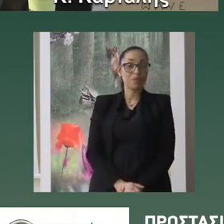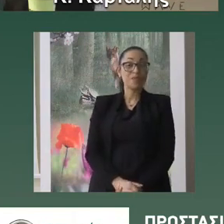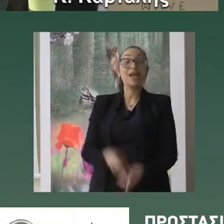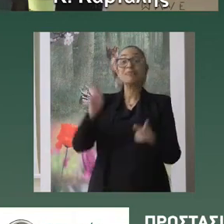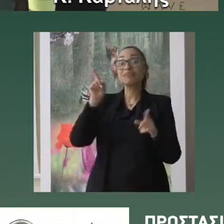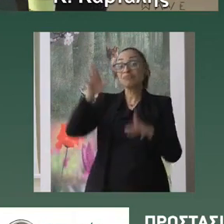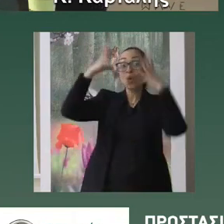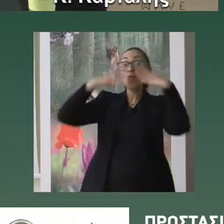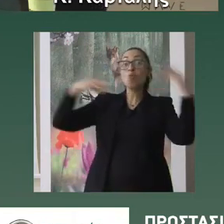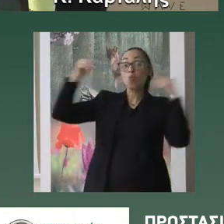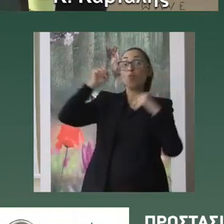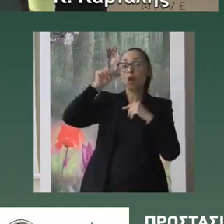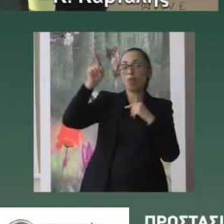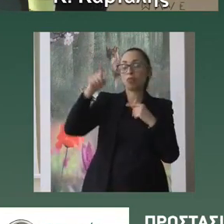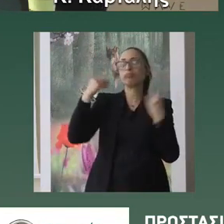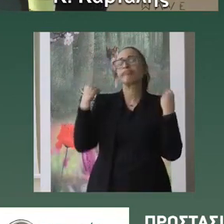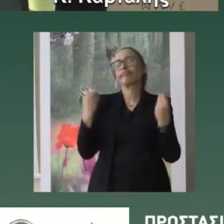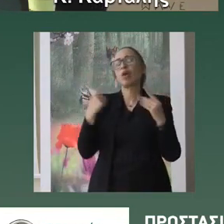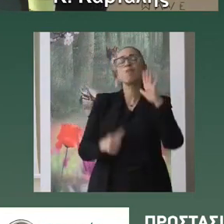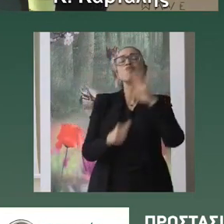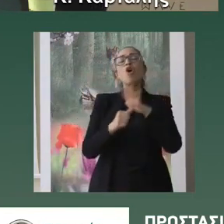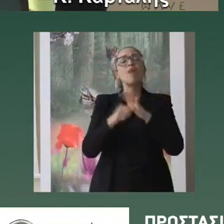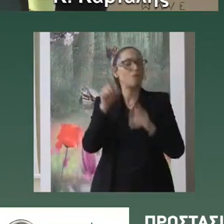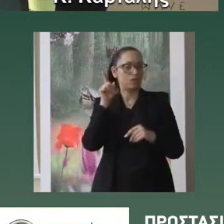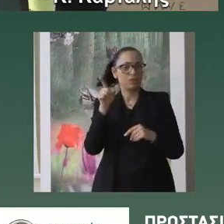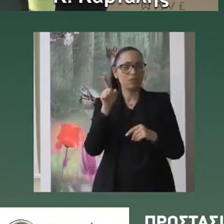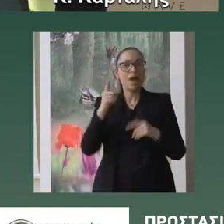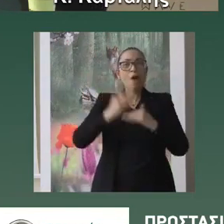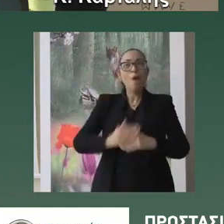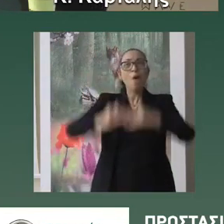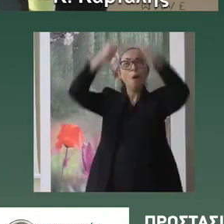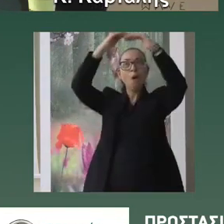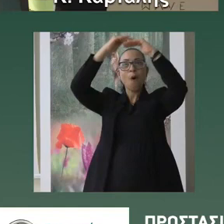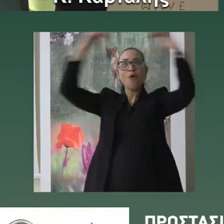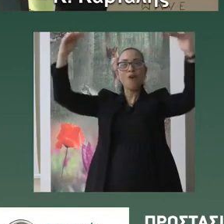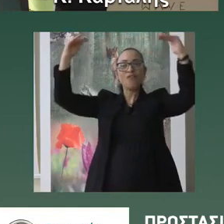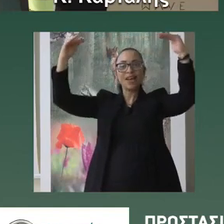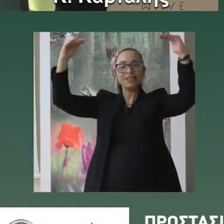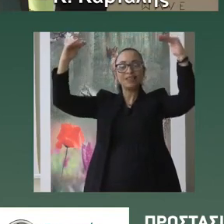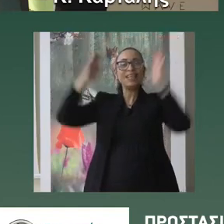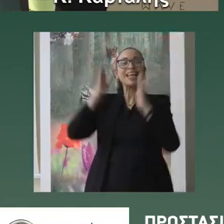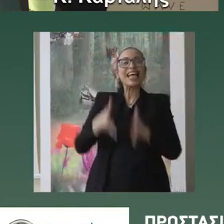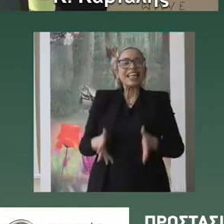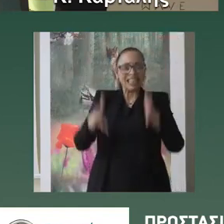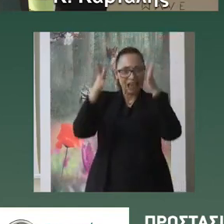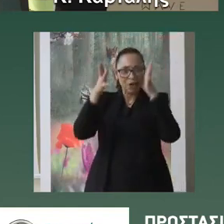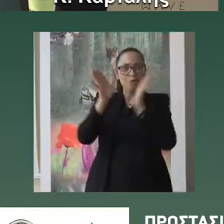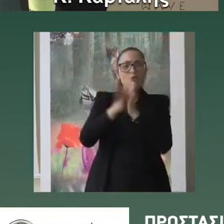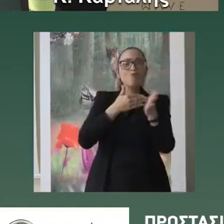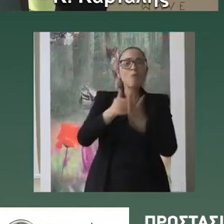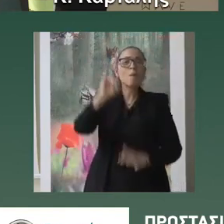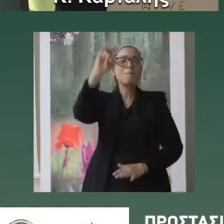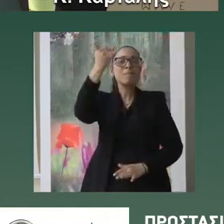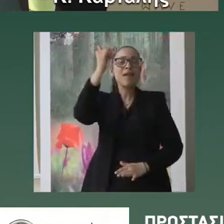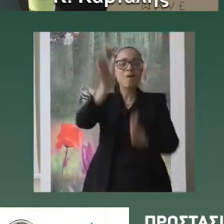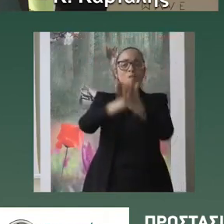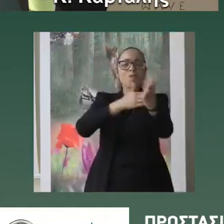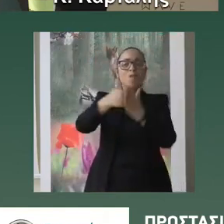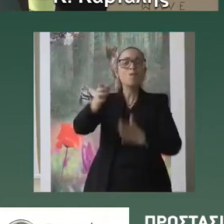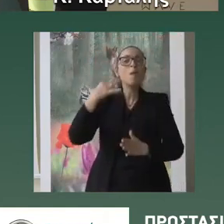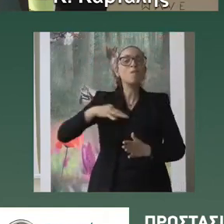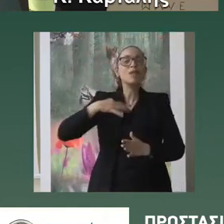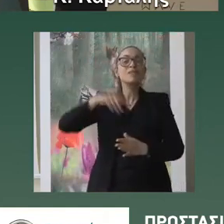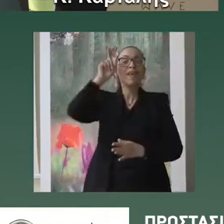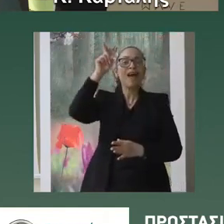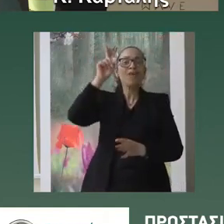Στο Άμστερνταμ, αυτό είναι ένα πάρα πολύ ωραίο έργο, κάνουν τις οροφές των κτηρίων μπλε και πράσινες. Δηλαδή έχουν τη δυνατότητα να διοχετεύουν το